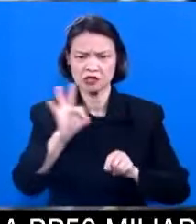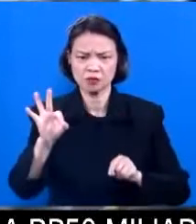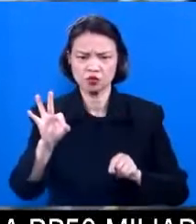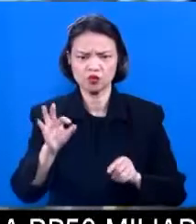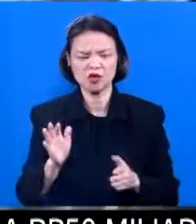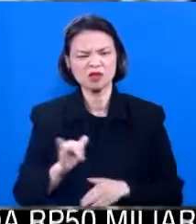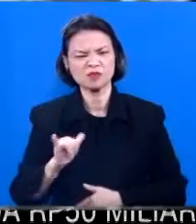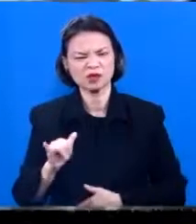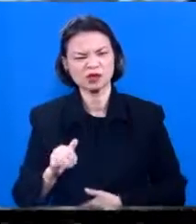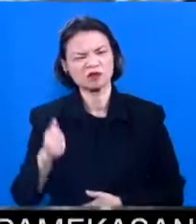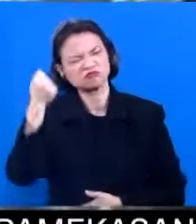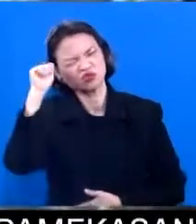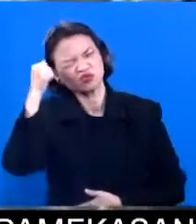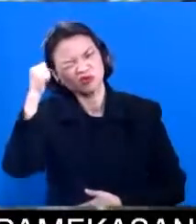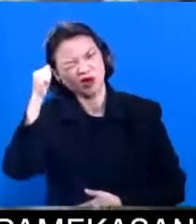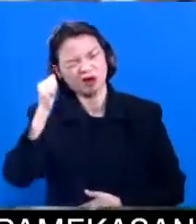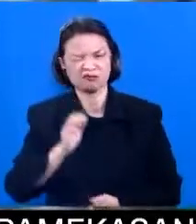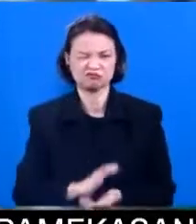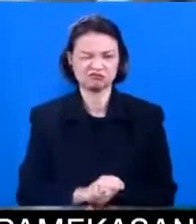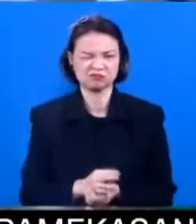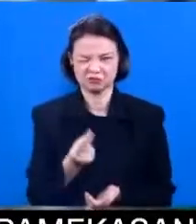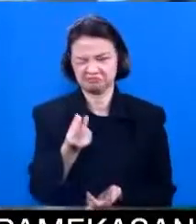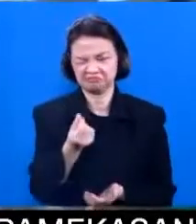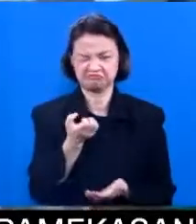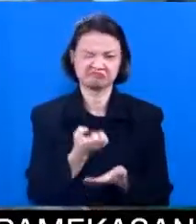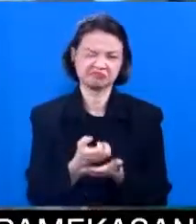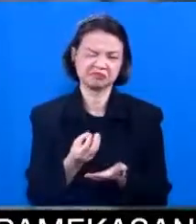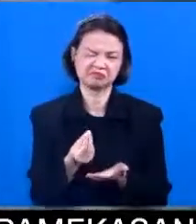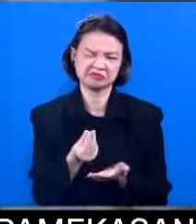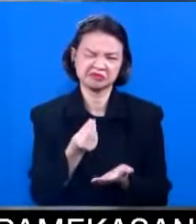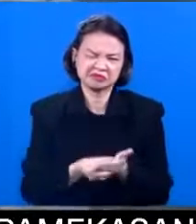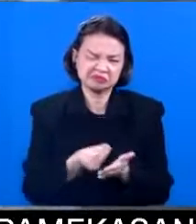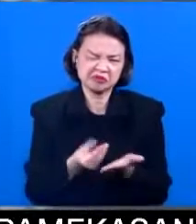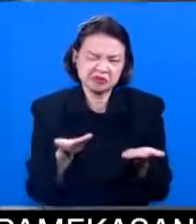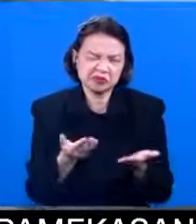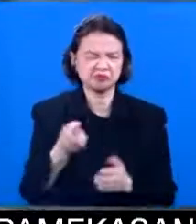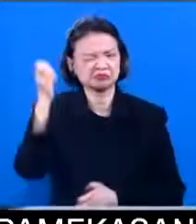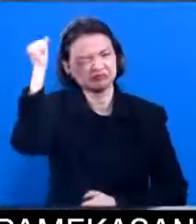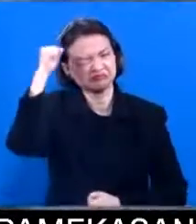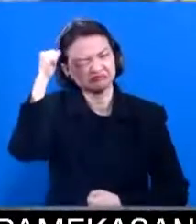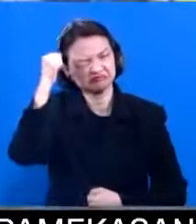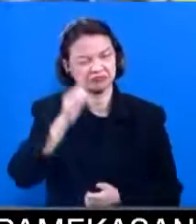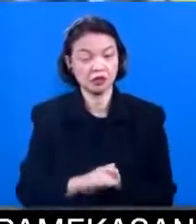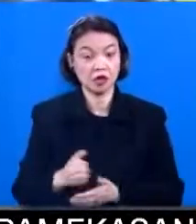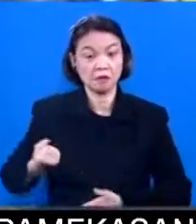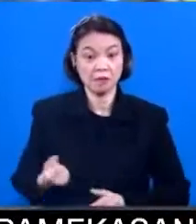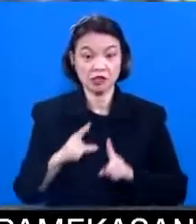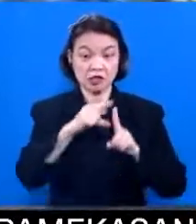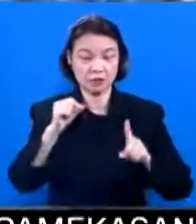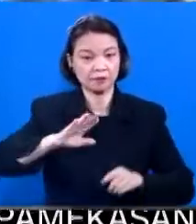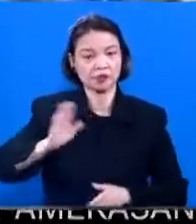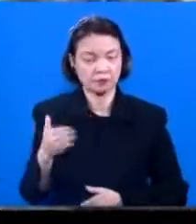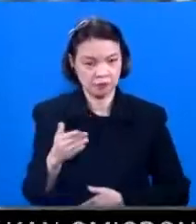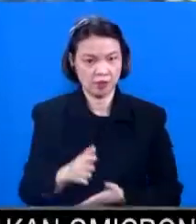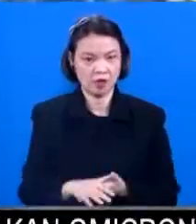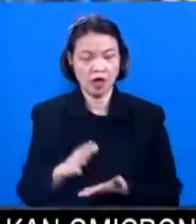kayaknya sih nggak bisa juga sih karena kondisi ekonomi juga sih sekarang. Para pedagang di Pasar Tebet Barat rata-rata mengambil